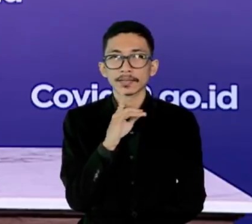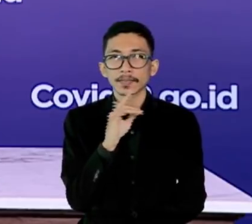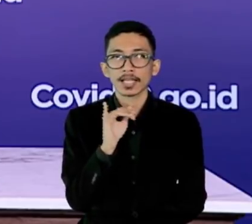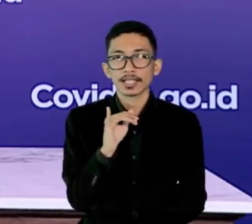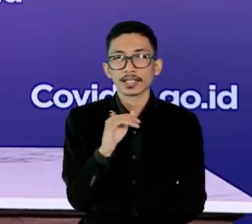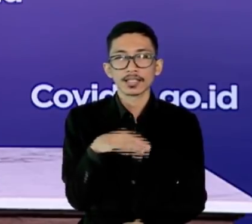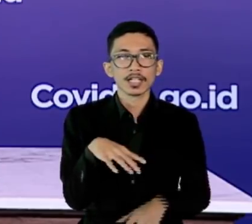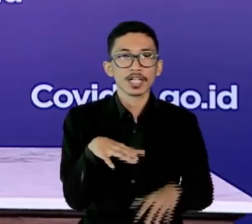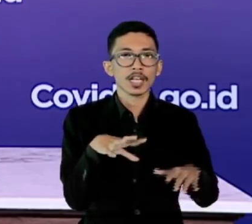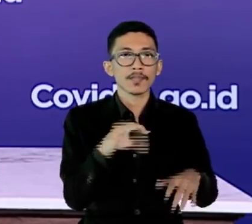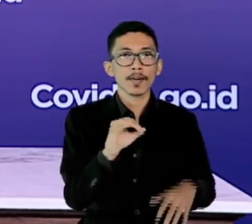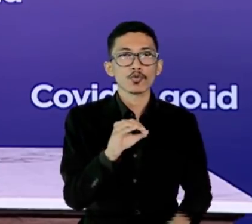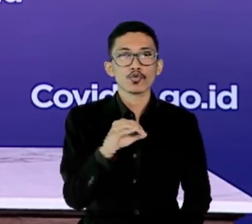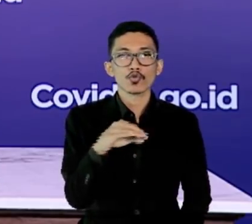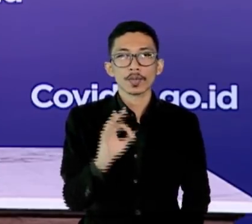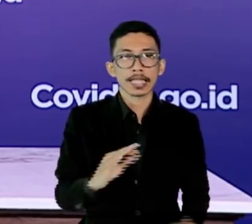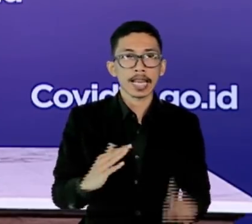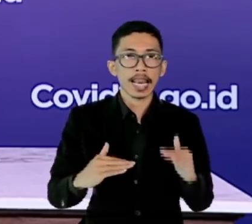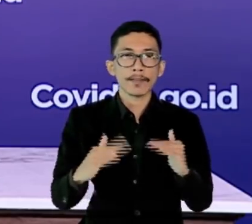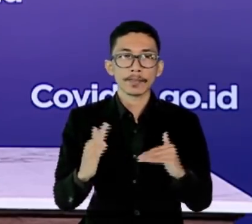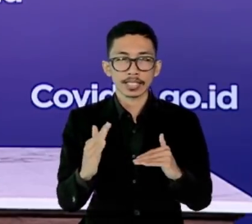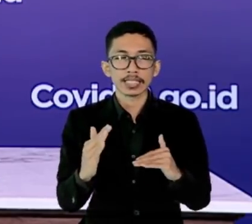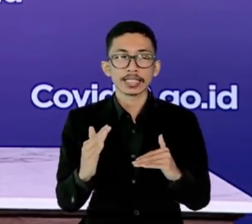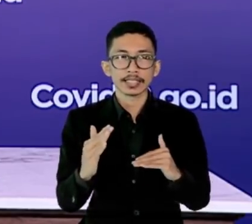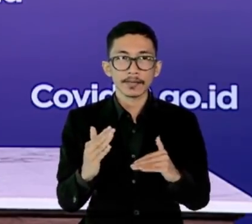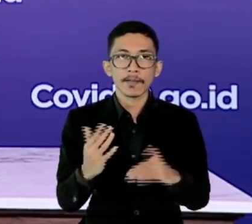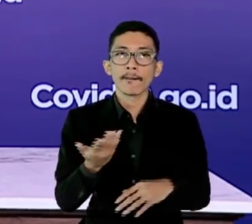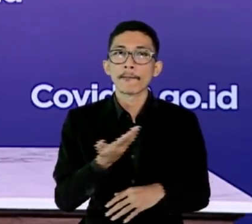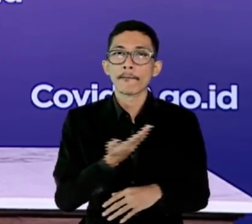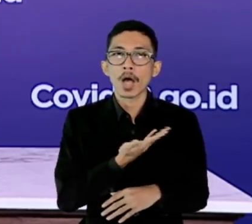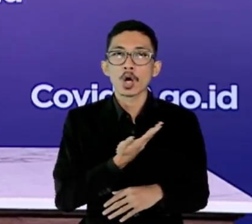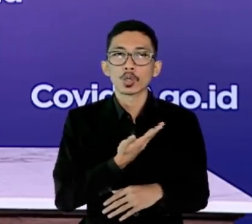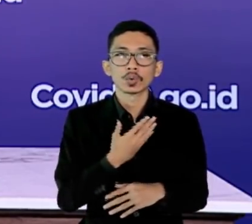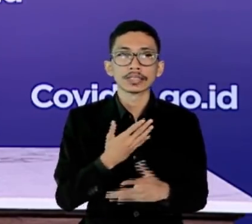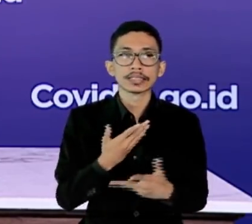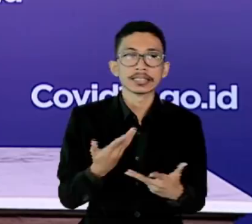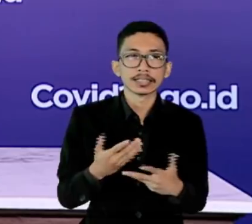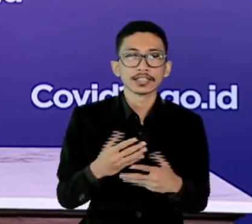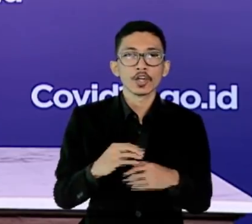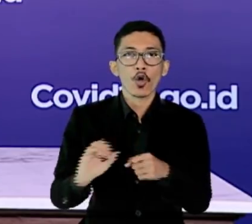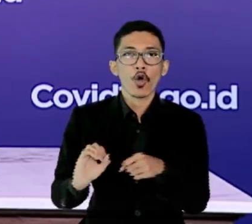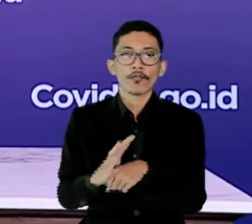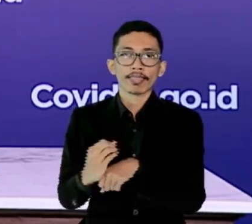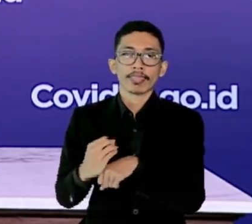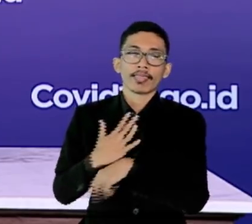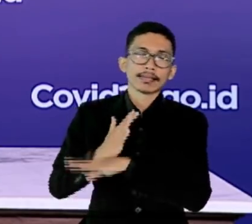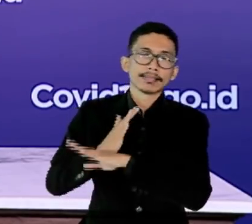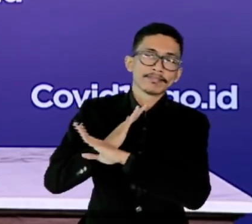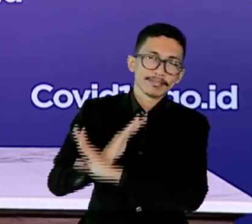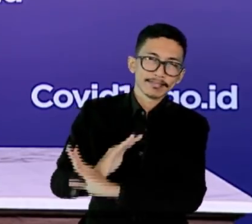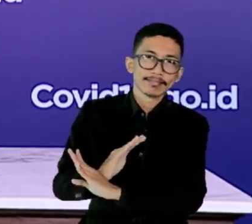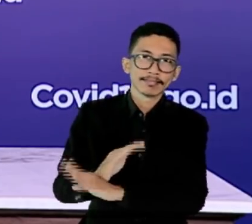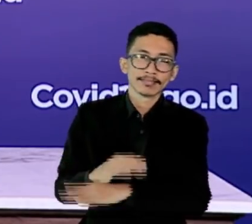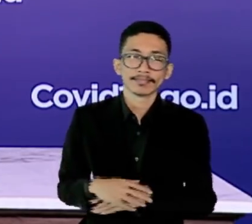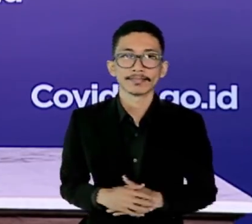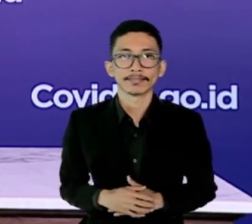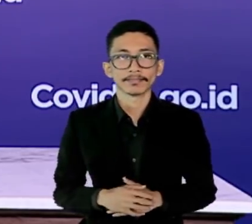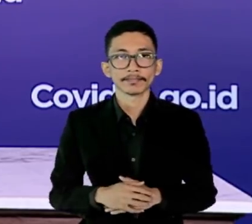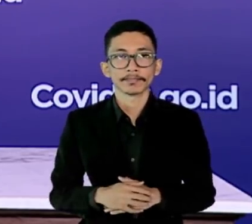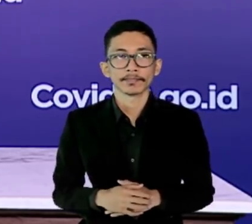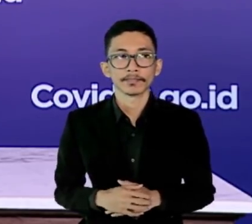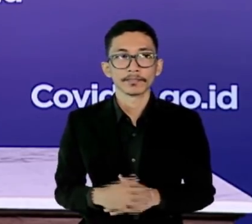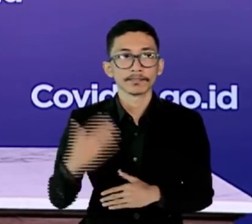dari 50%, dan terus berupaya menekan laju penularan di segala lini kehidupan masyarakat.